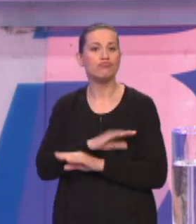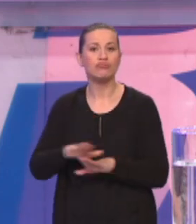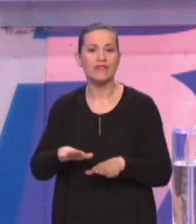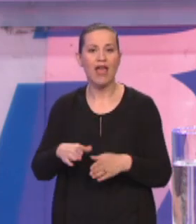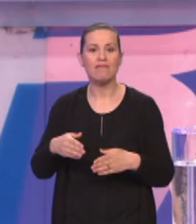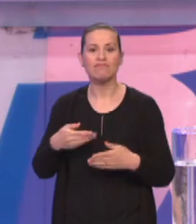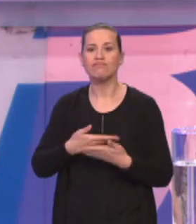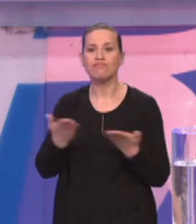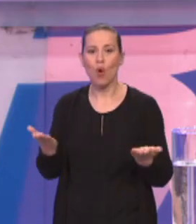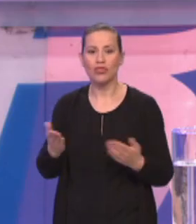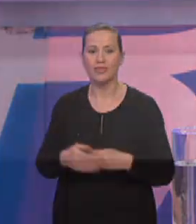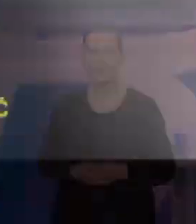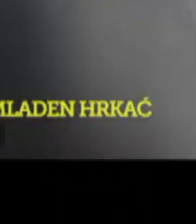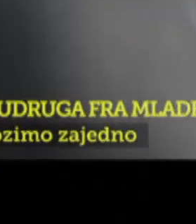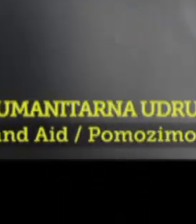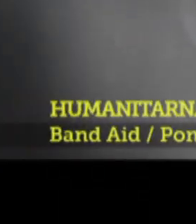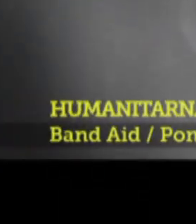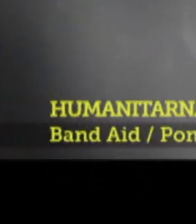spota.